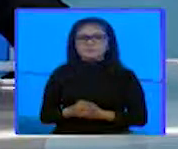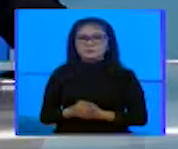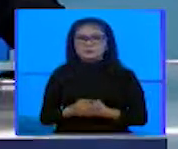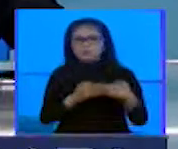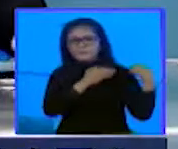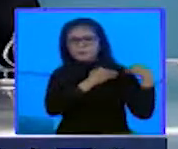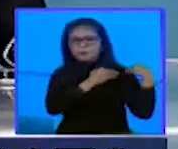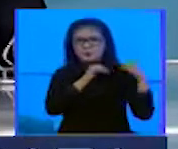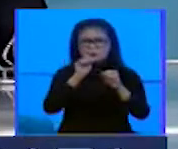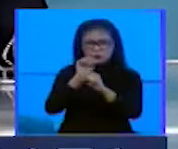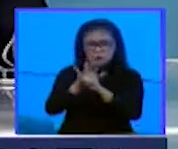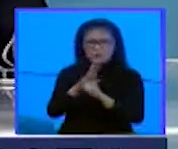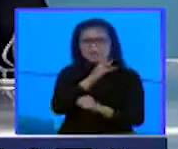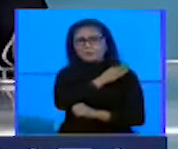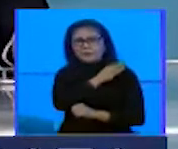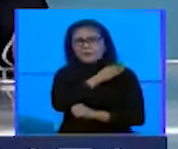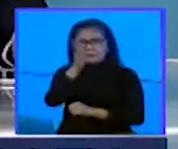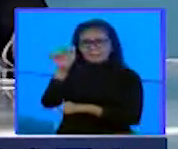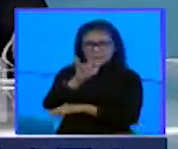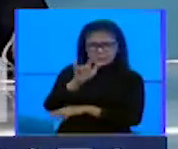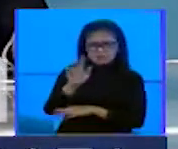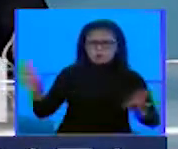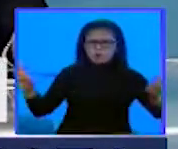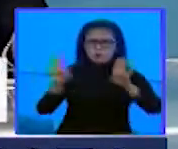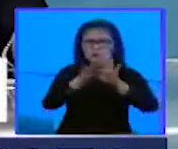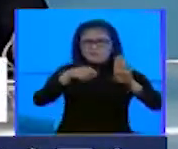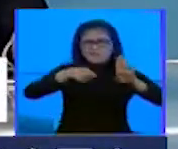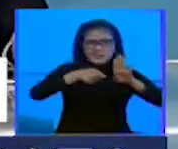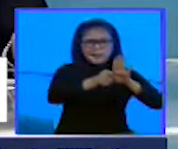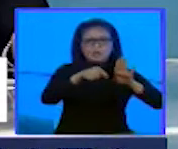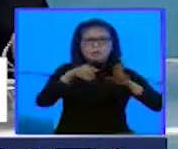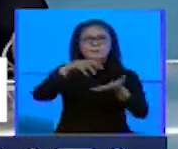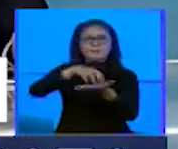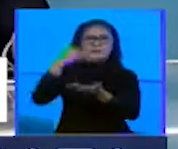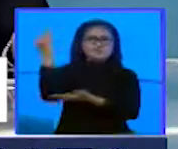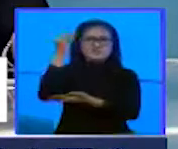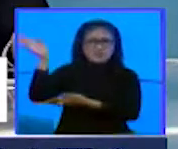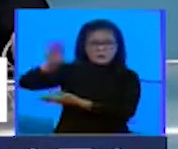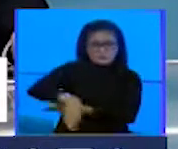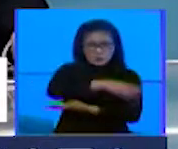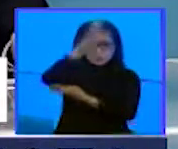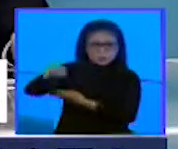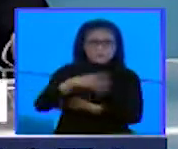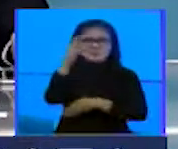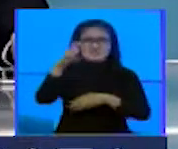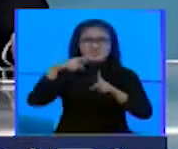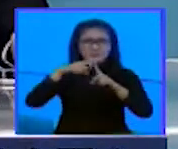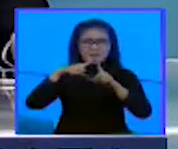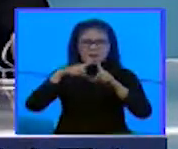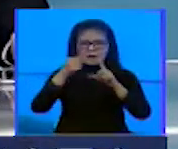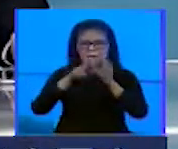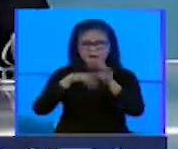Satgas COVID-19 Kabupaten Bekasi menutup dan menyegel wahana wisata Waterboom di Cikarang, Jawa Barat. Penutupan dan